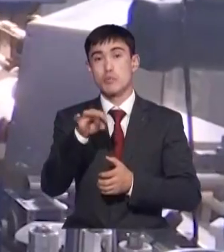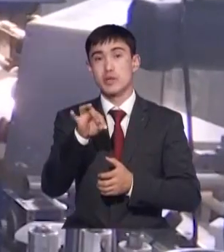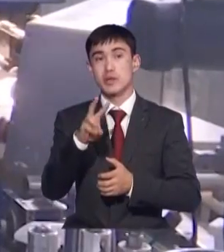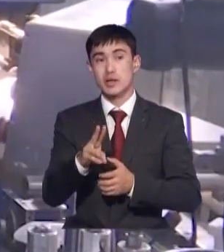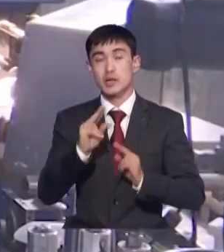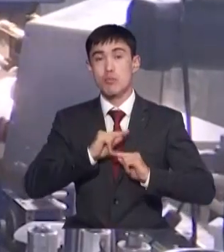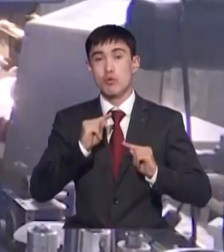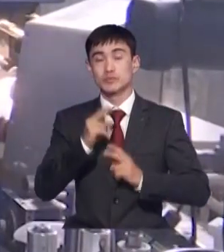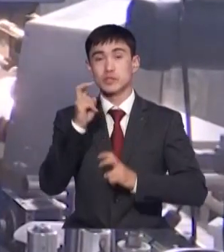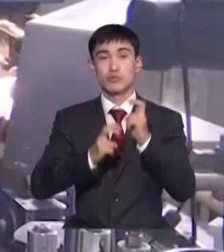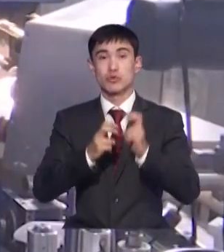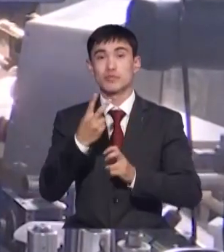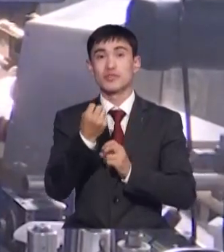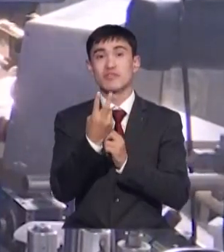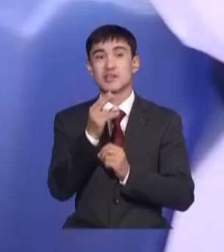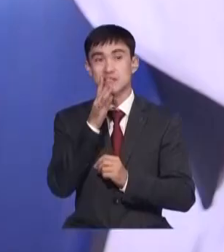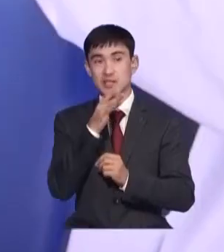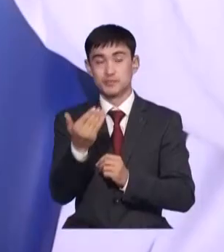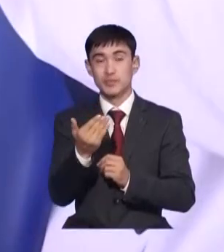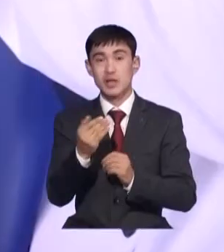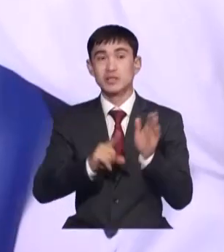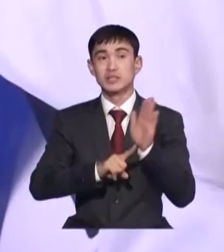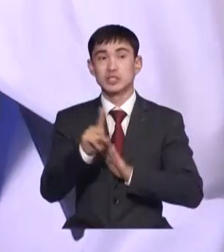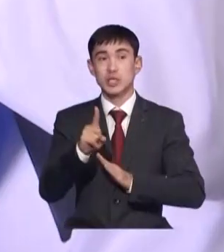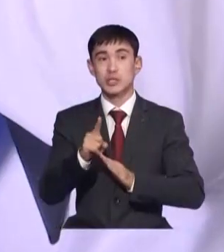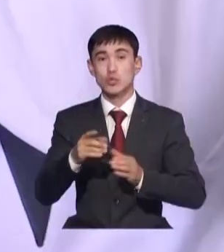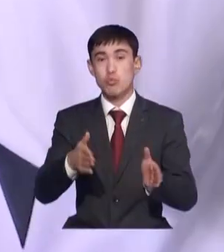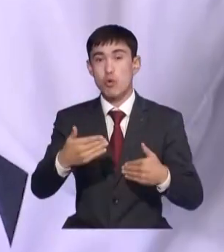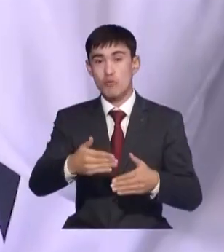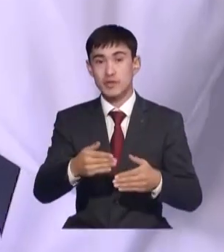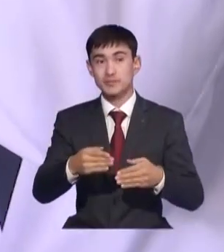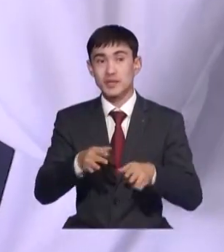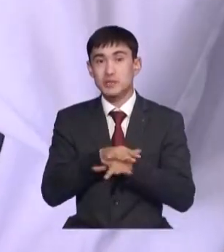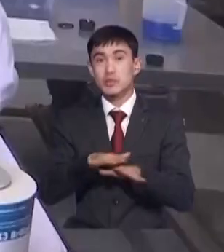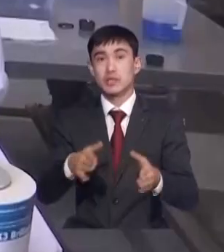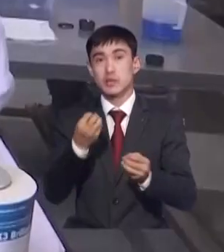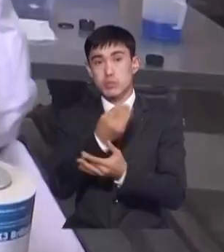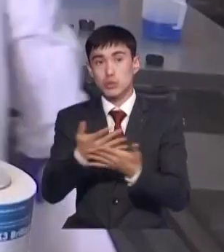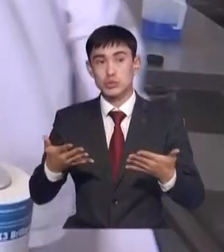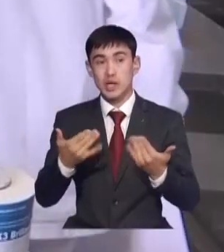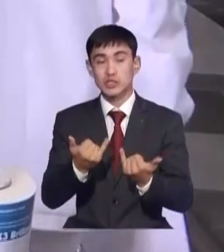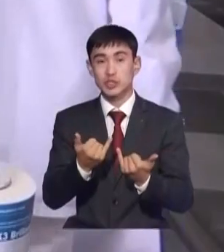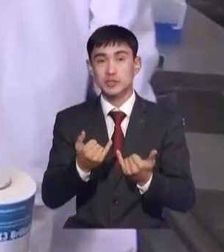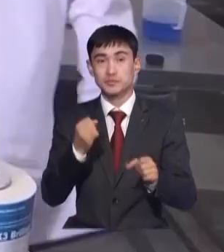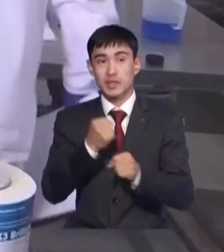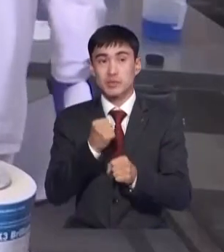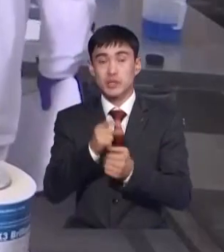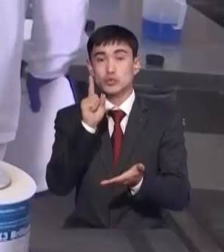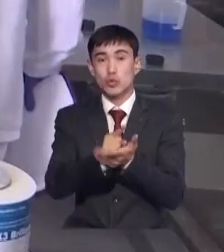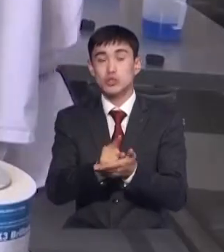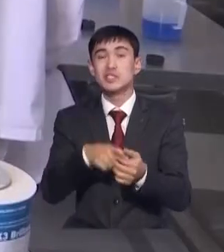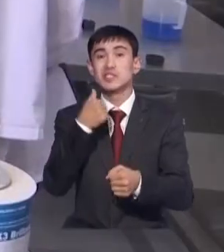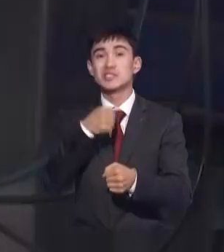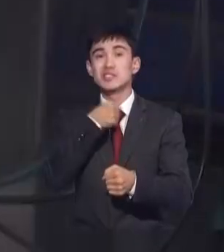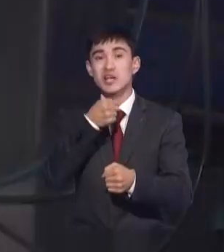Young, работает на заводе уже 12 лет. Она начинала с упаковки и распределения продукции, а сейчас занимает должность